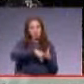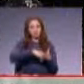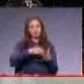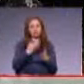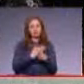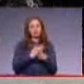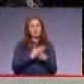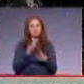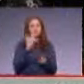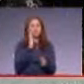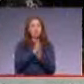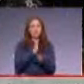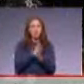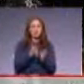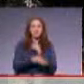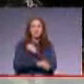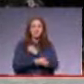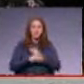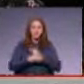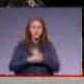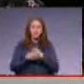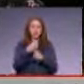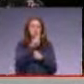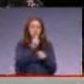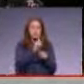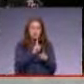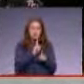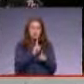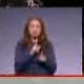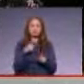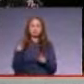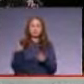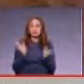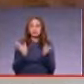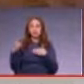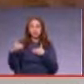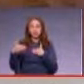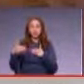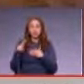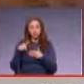لعلاج المرضى الغير قادرين، ولعلاج